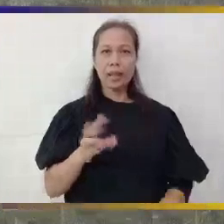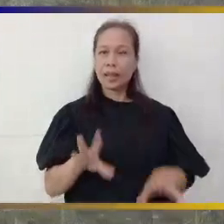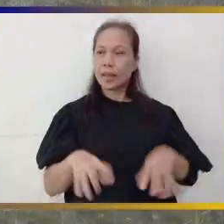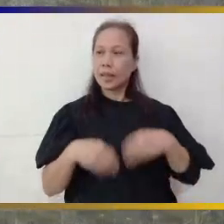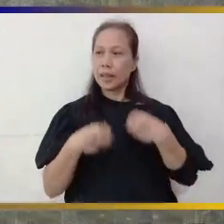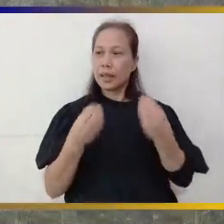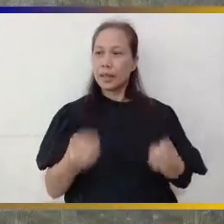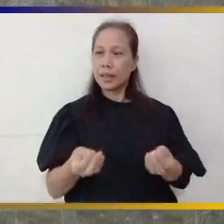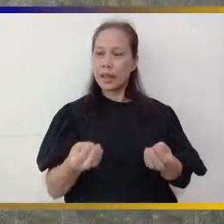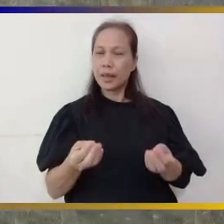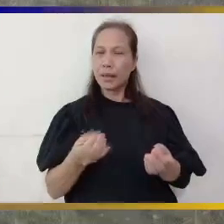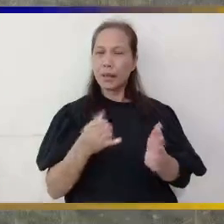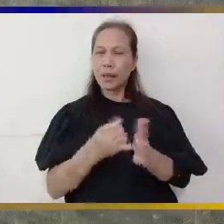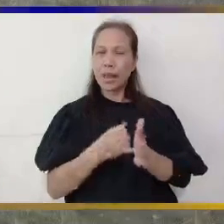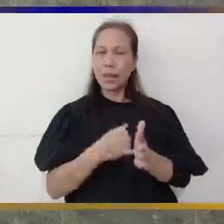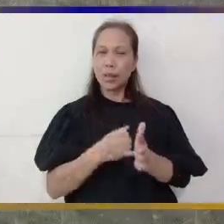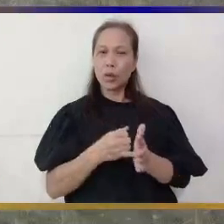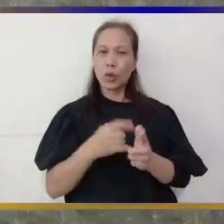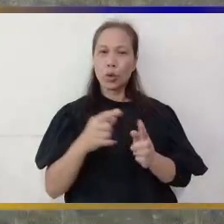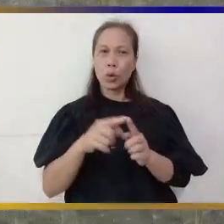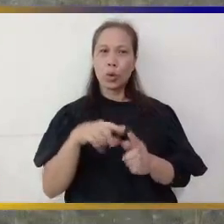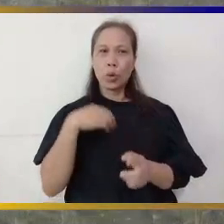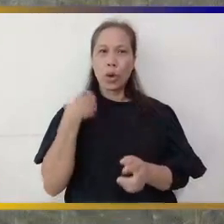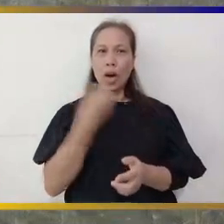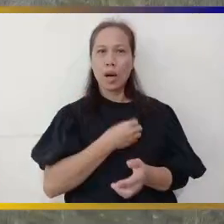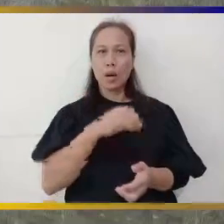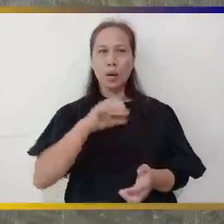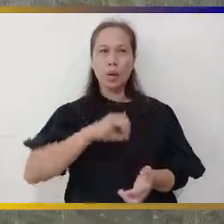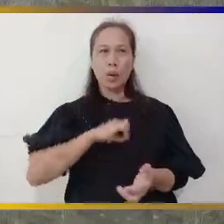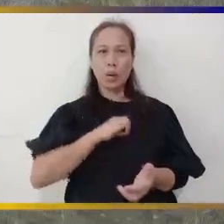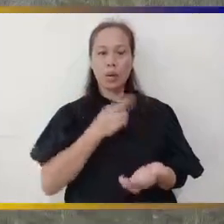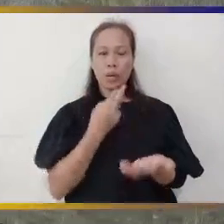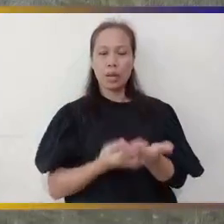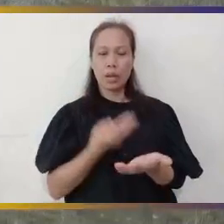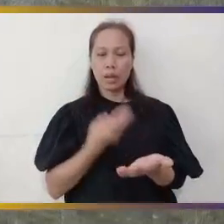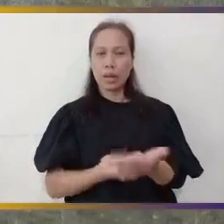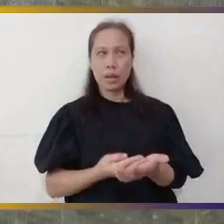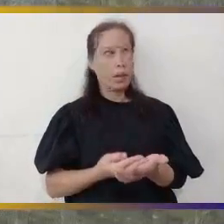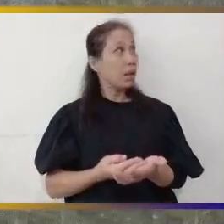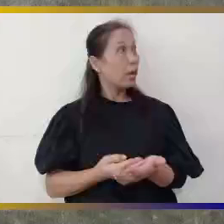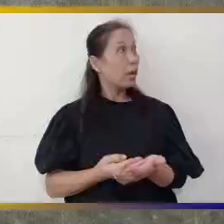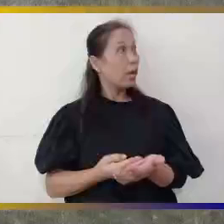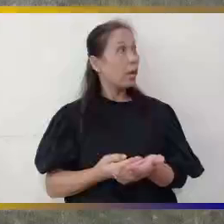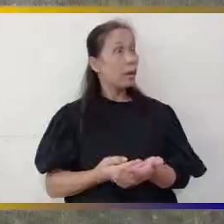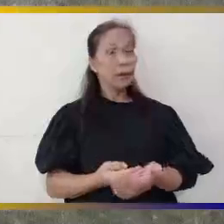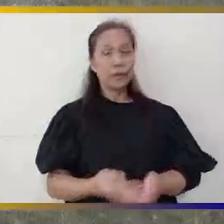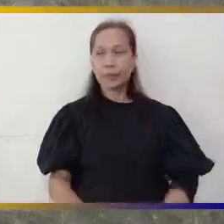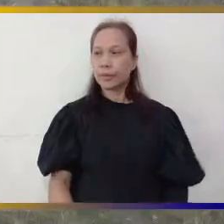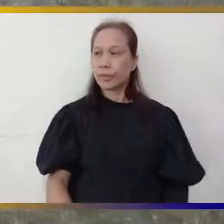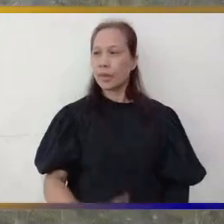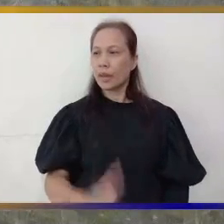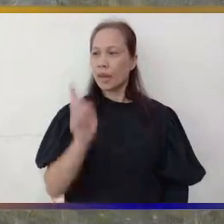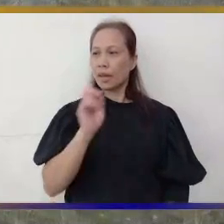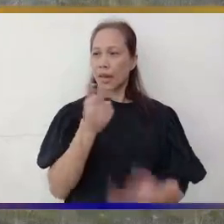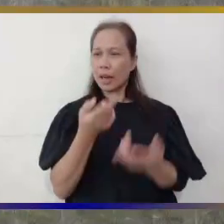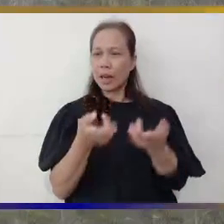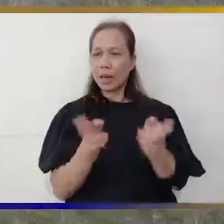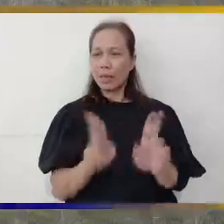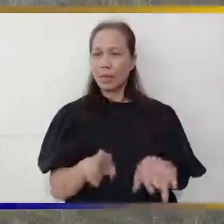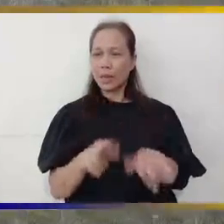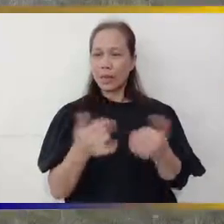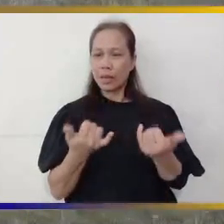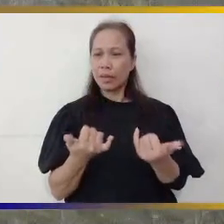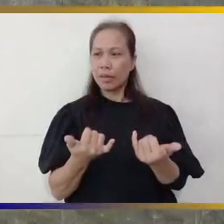credit to your record so ano na ngayon All